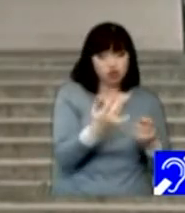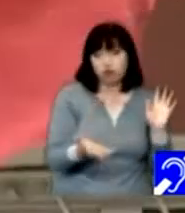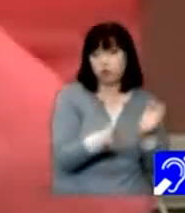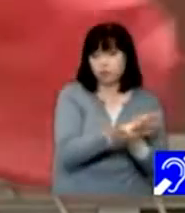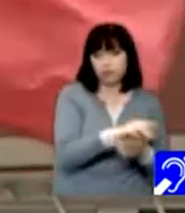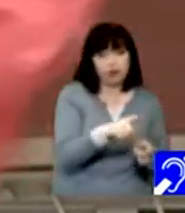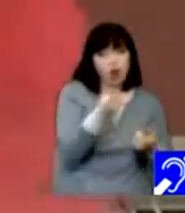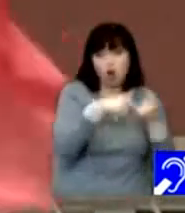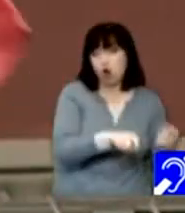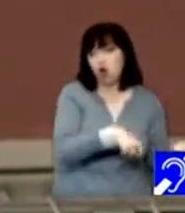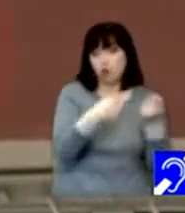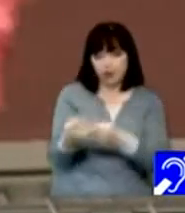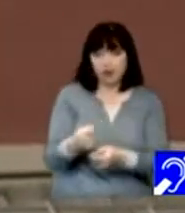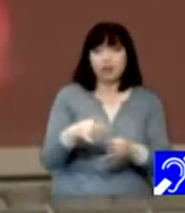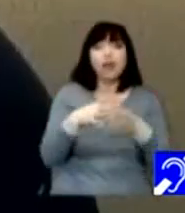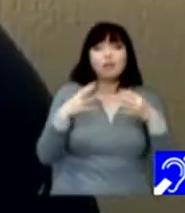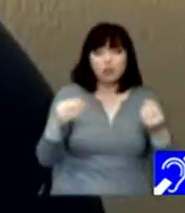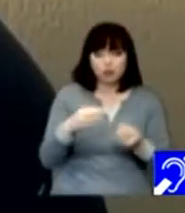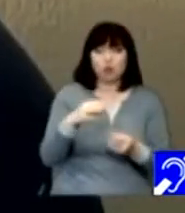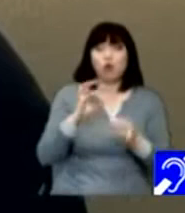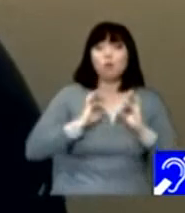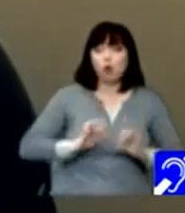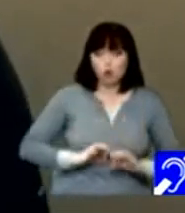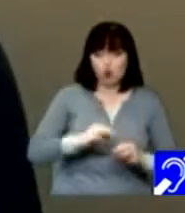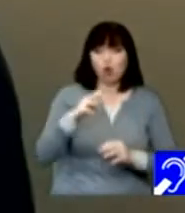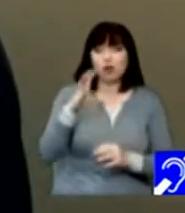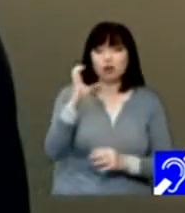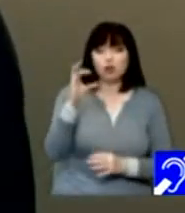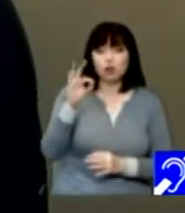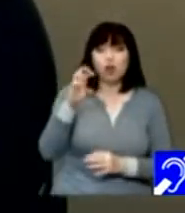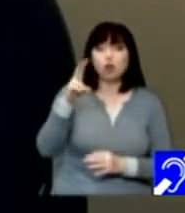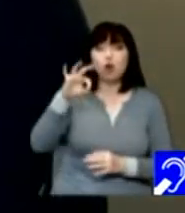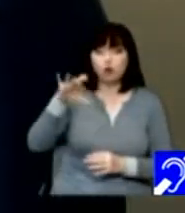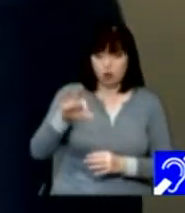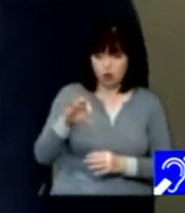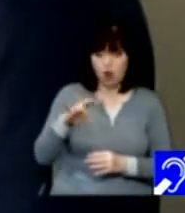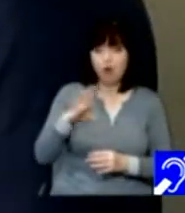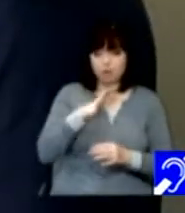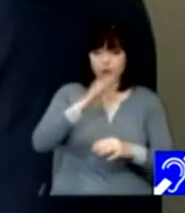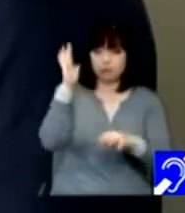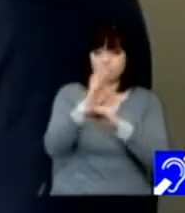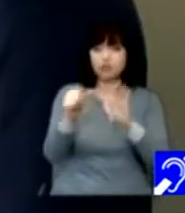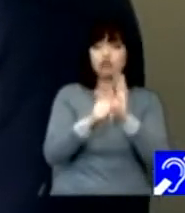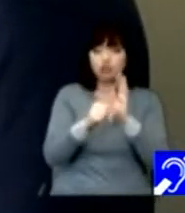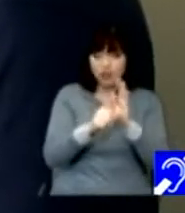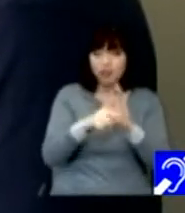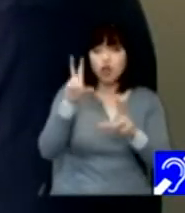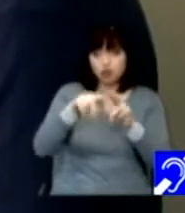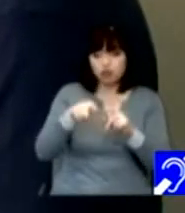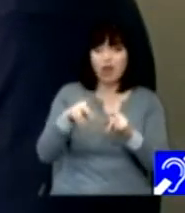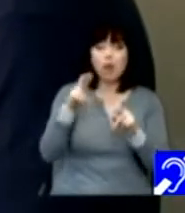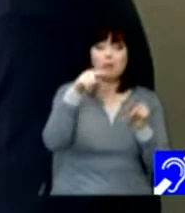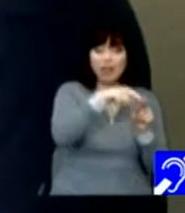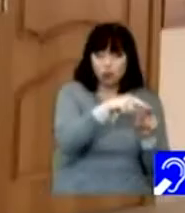În primăvara, procurorul general Alexandru Stoianoglu semnase 6 ordonanțe, în urma cărora imobilele ajunse în gestiunea lui